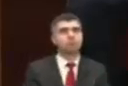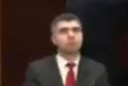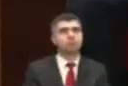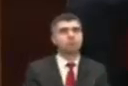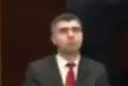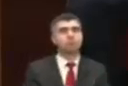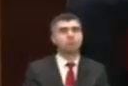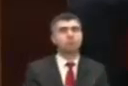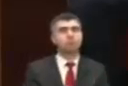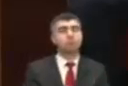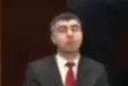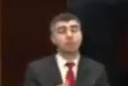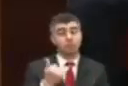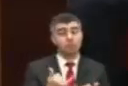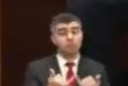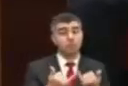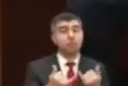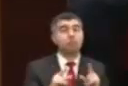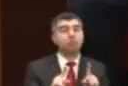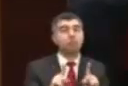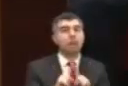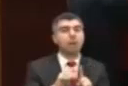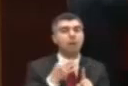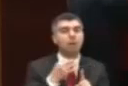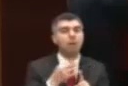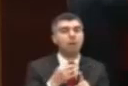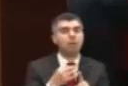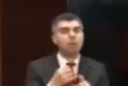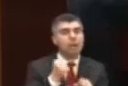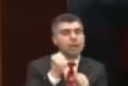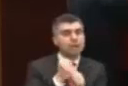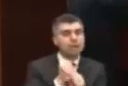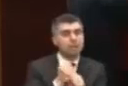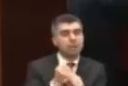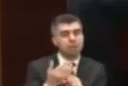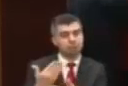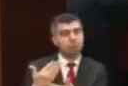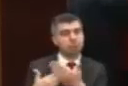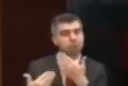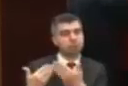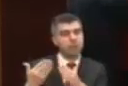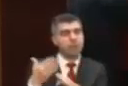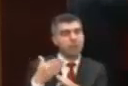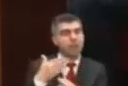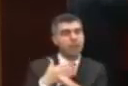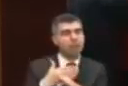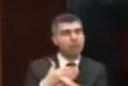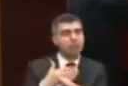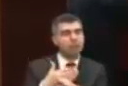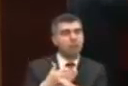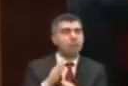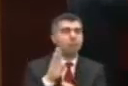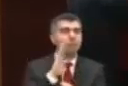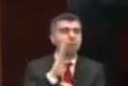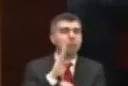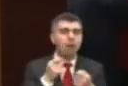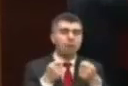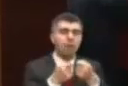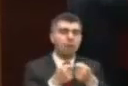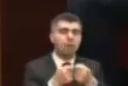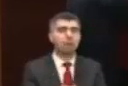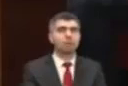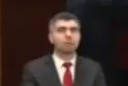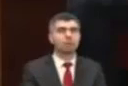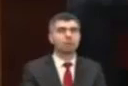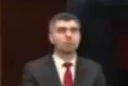الان غتقولوا غير الضغط، حنا خدامين، وقلتها لكم يا المره اللي فاتت على هادشي النموذج البلجيكي.